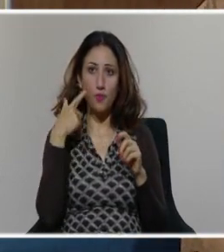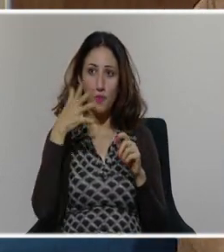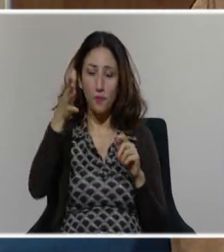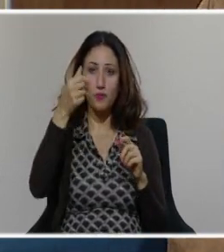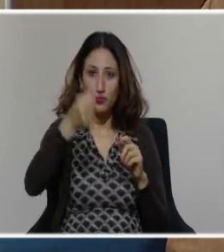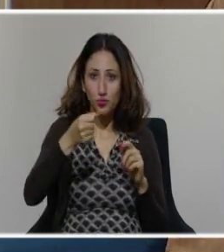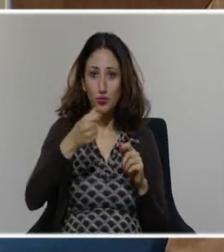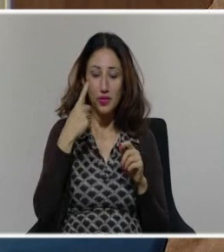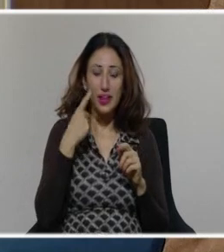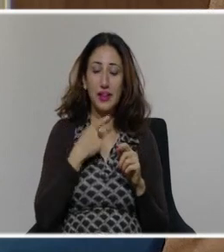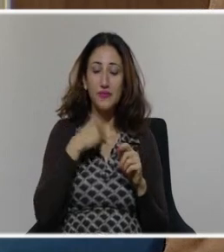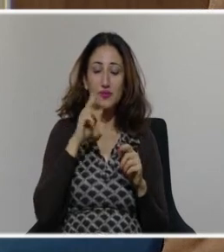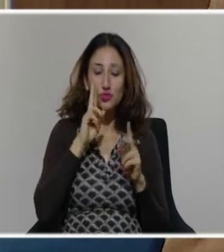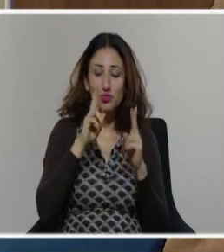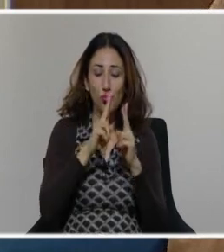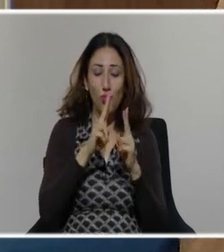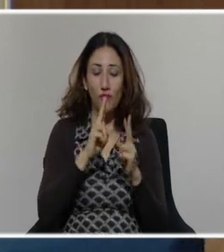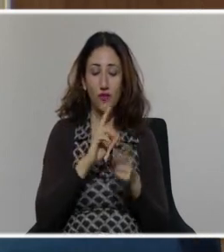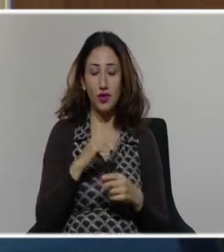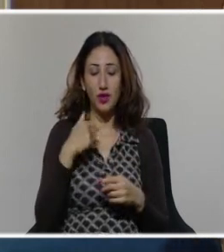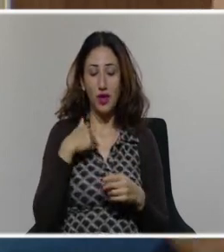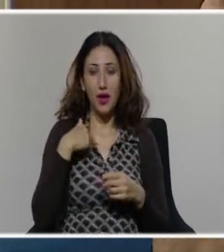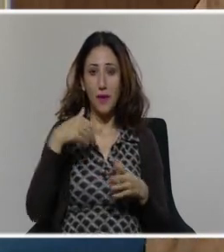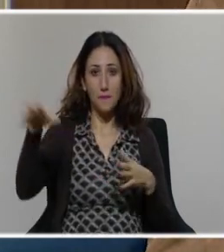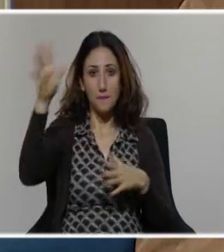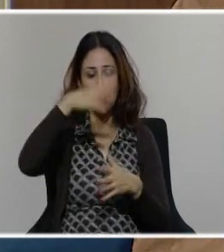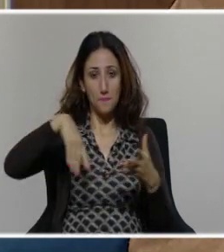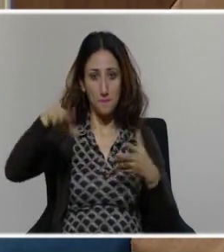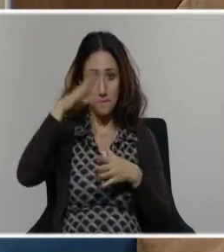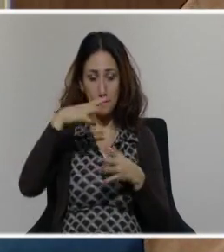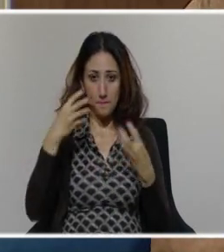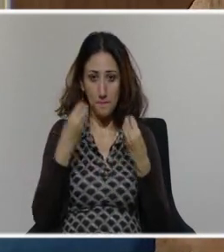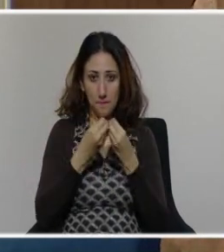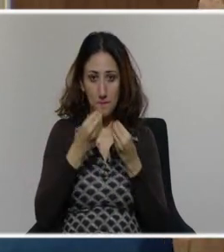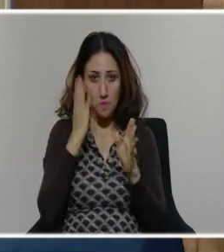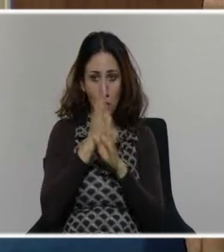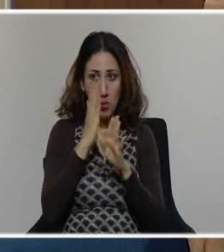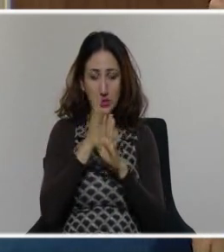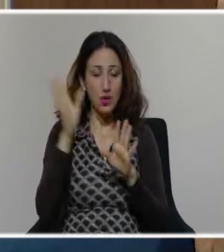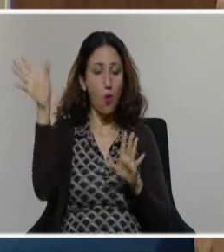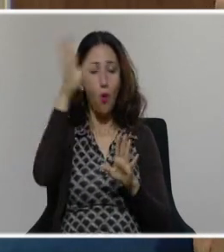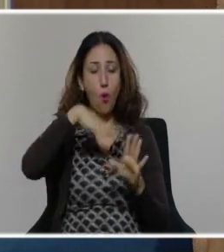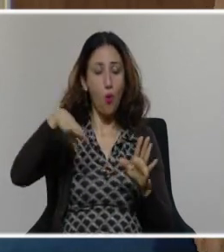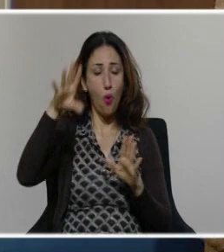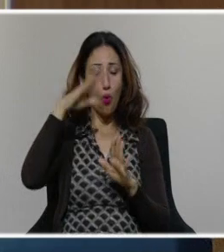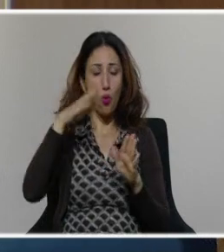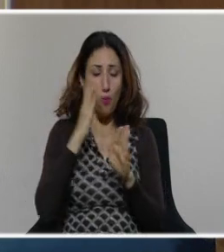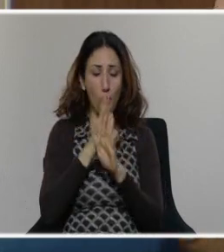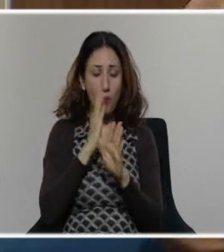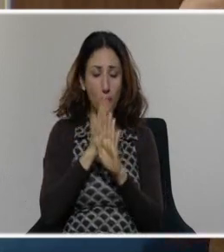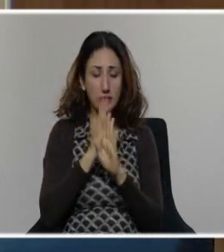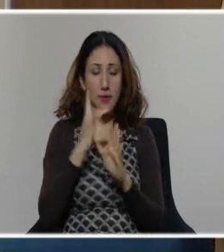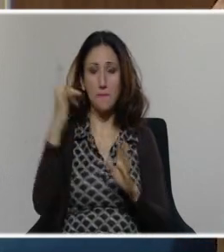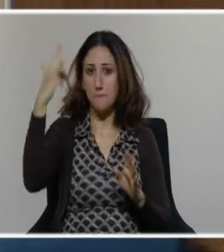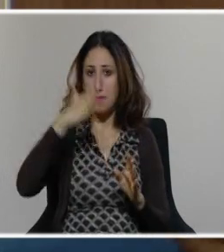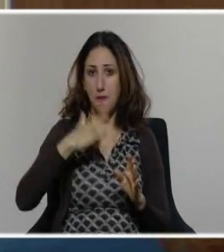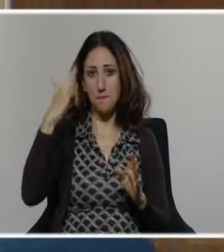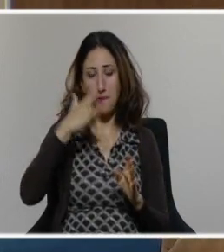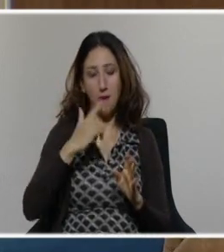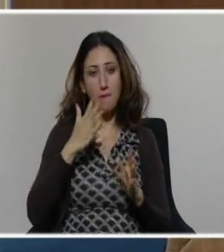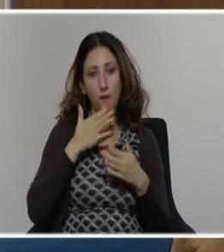توفيق. فعلاقتي انا عموما بلا استثناء مع جميع الممثلين يعني كلهم يحبوني بفضل